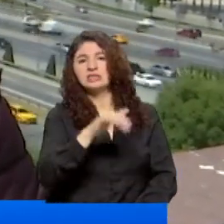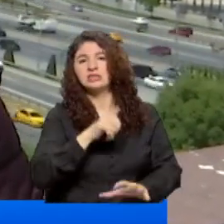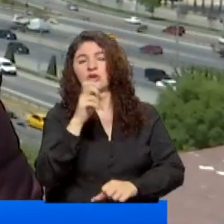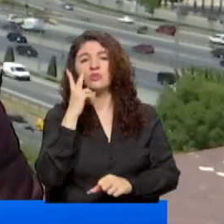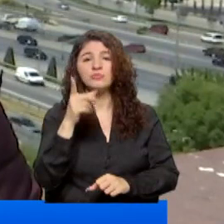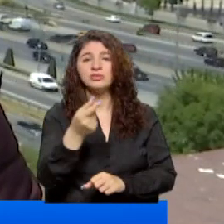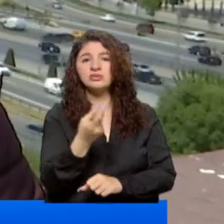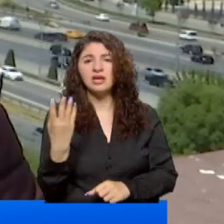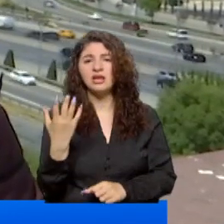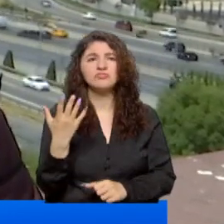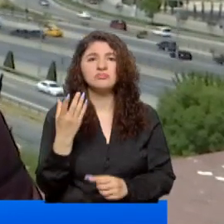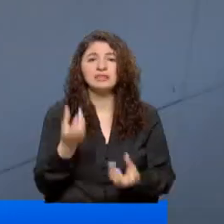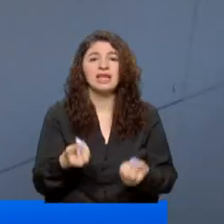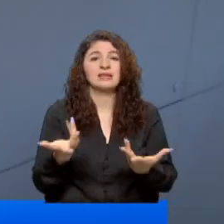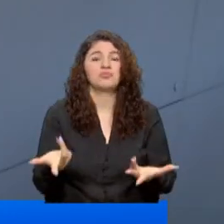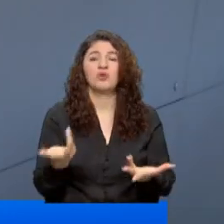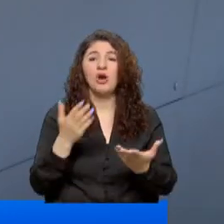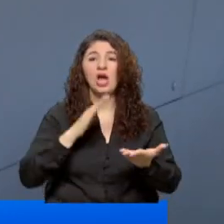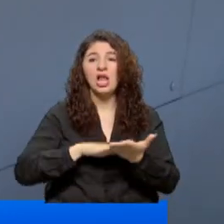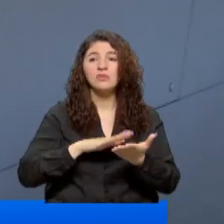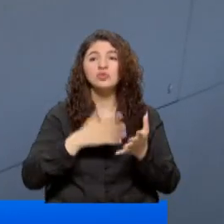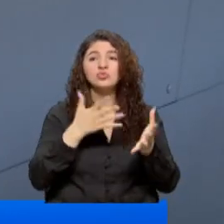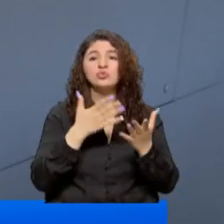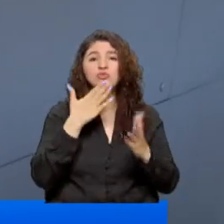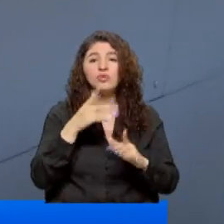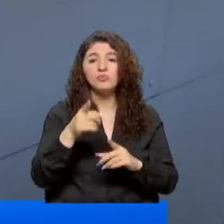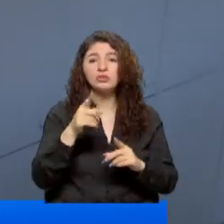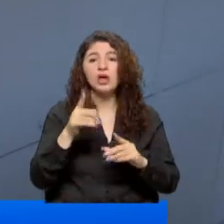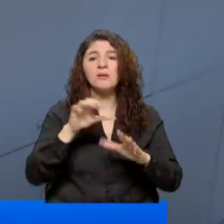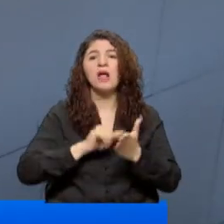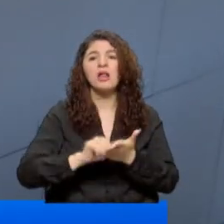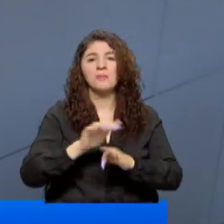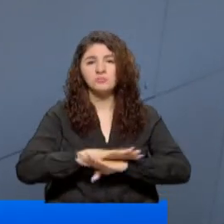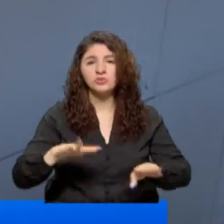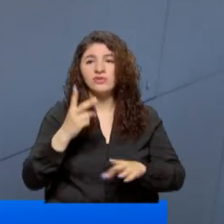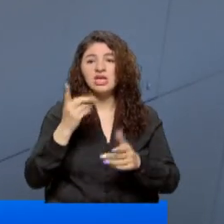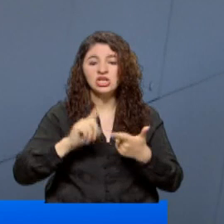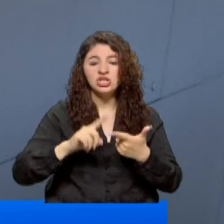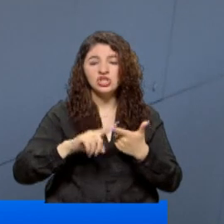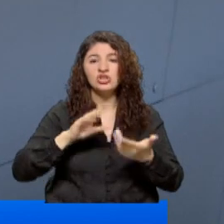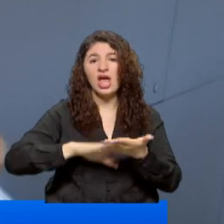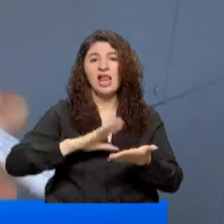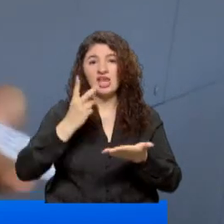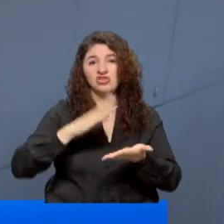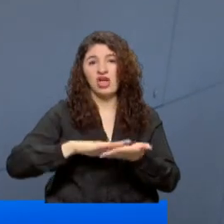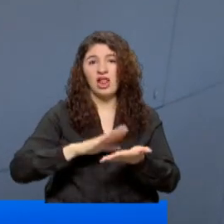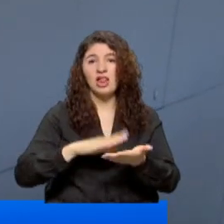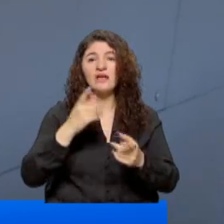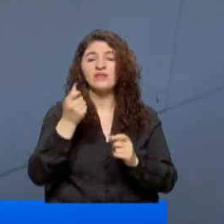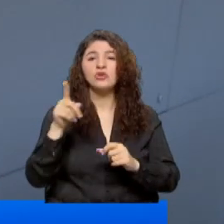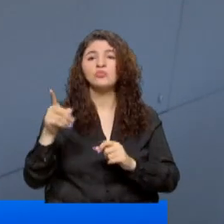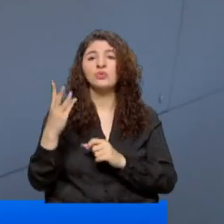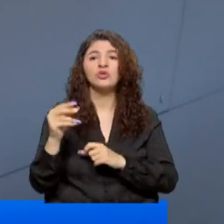göre Evet tamam Bu sayı pek yeterli değil elimizde stok yok Bunlar tükenecek ve ikinci ellerin fiyatları